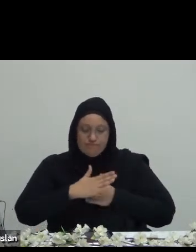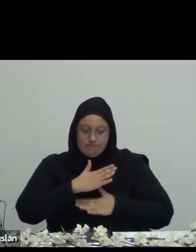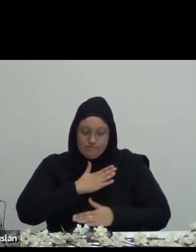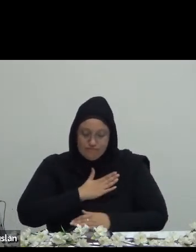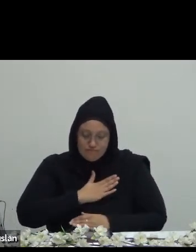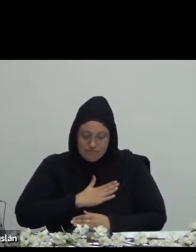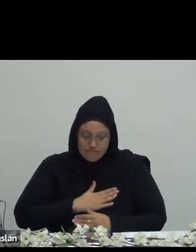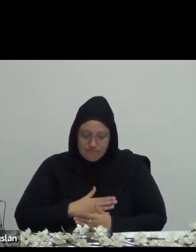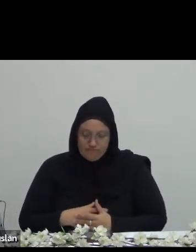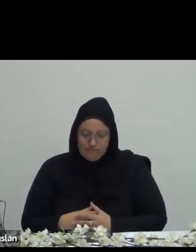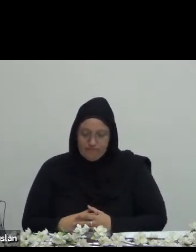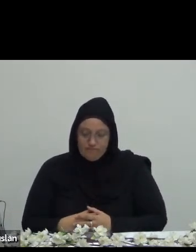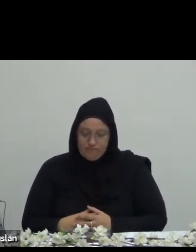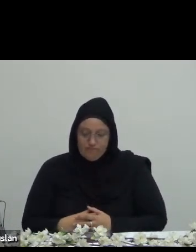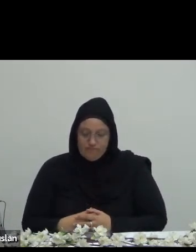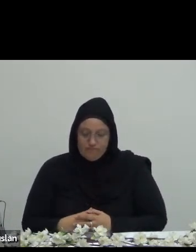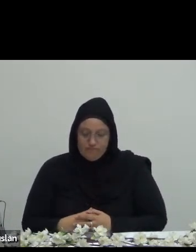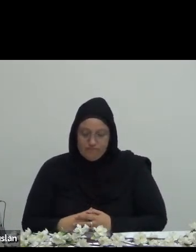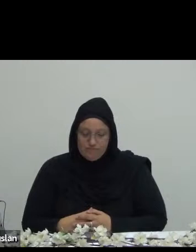الله.